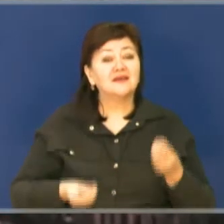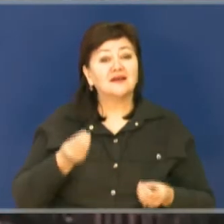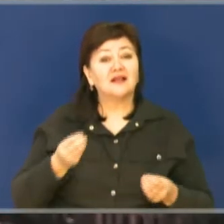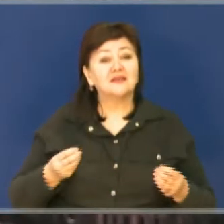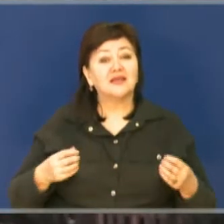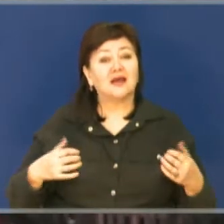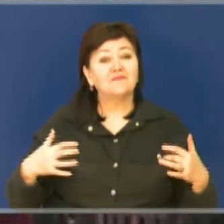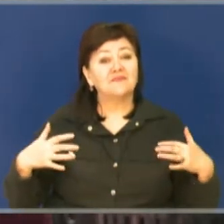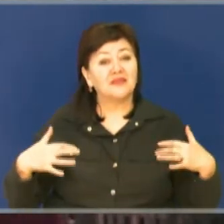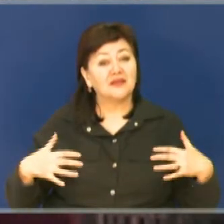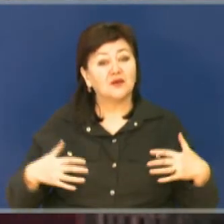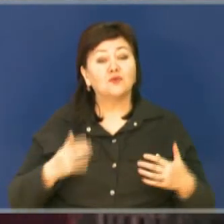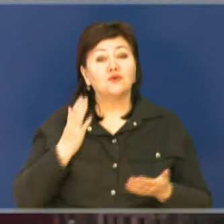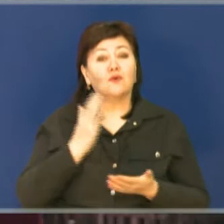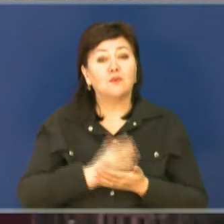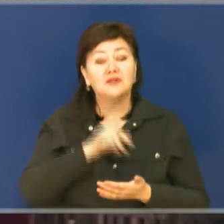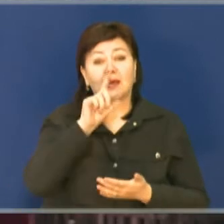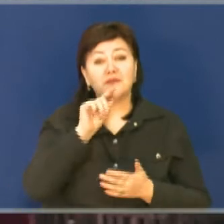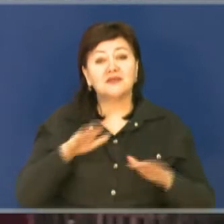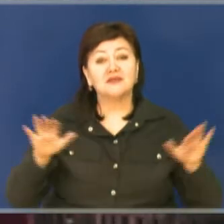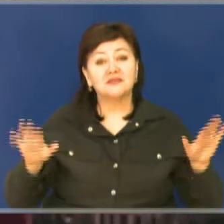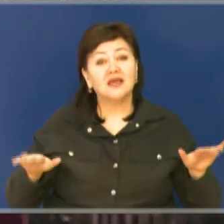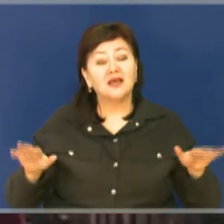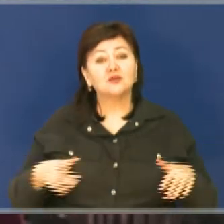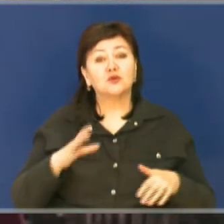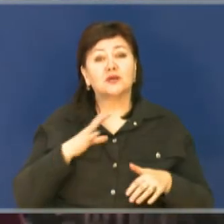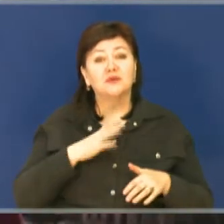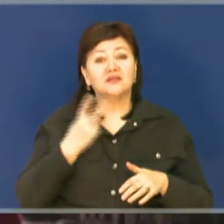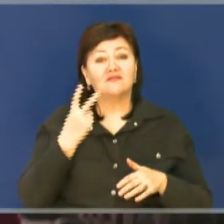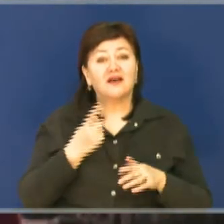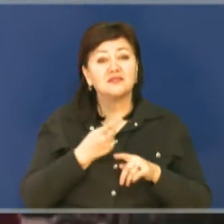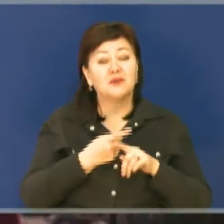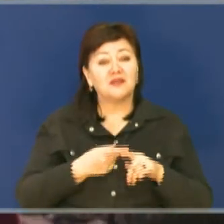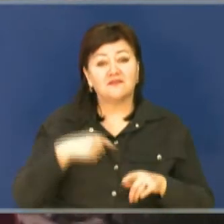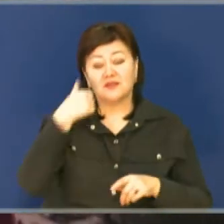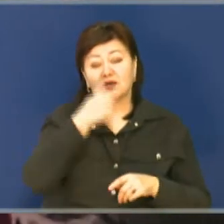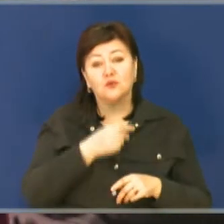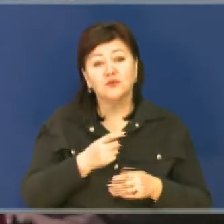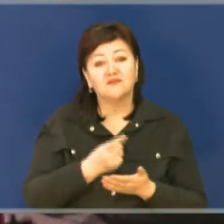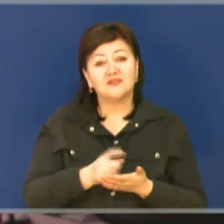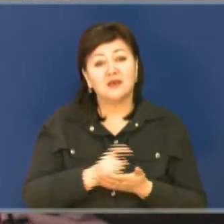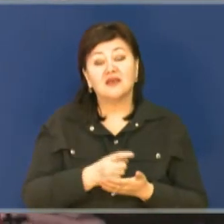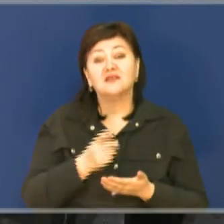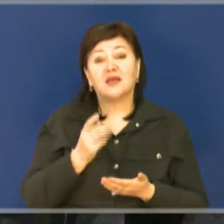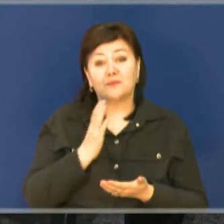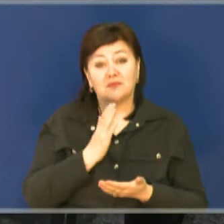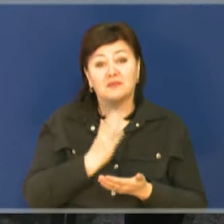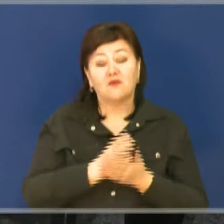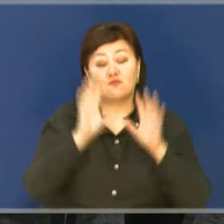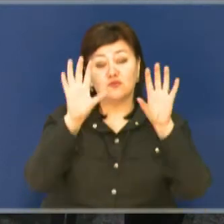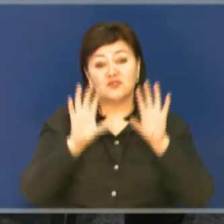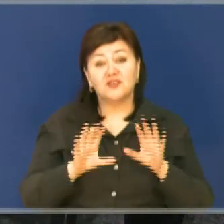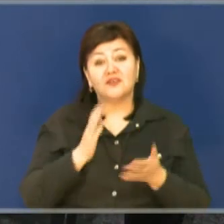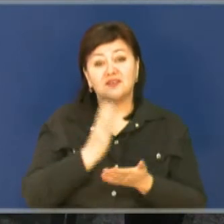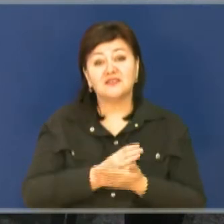был ястреб, которого он приручил и держал дома 2,5 года. На выставке вы можете увидеть манекен этой птицы. С